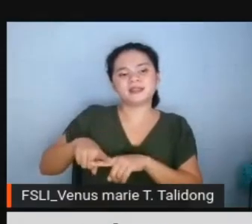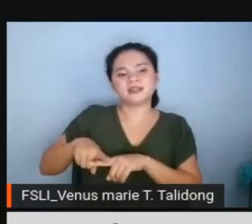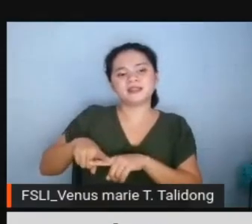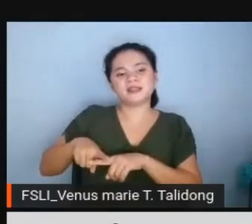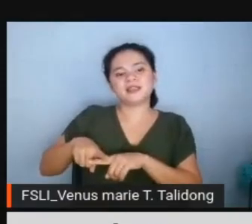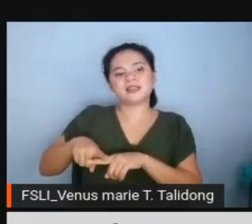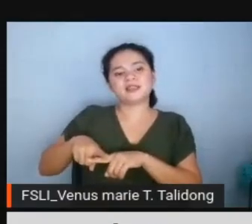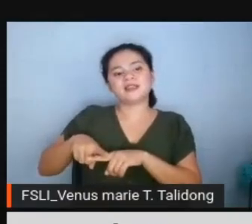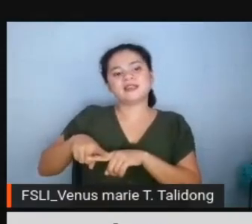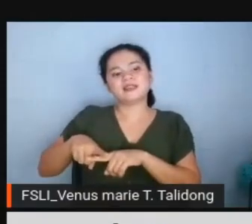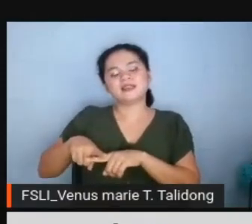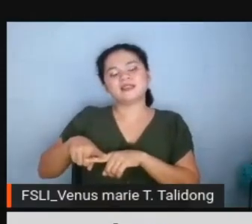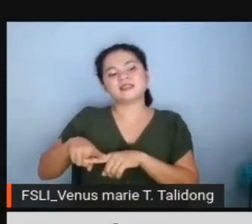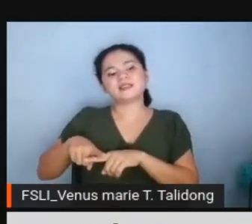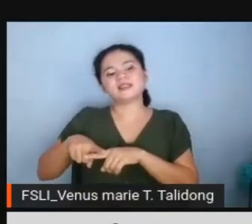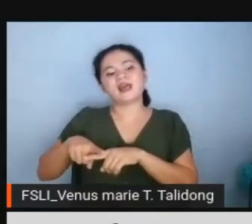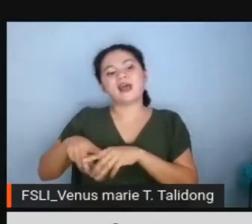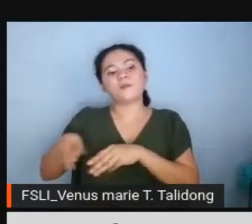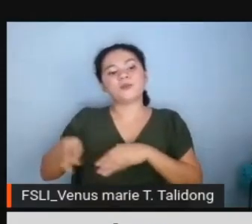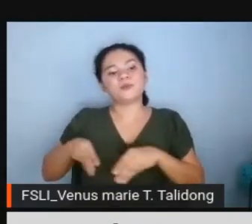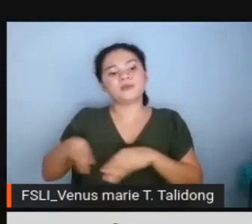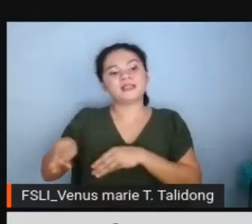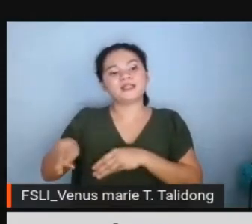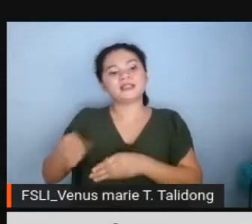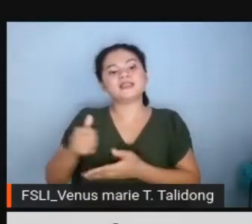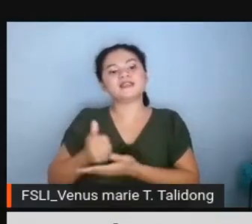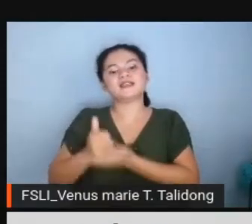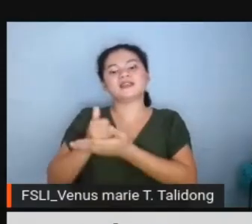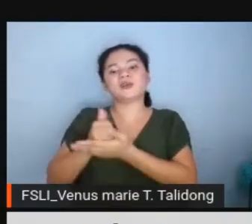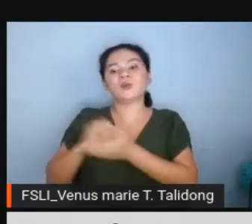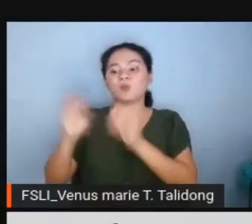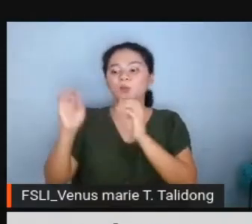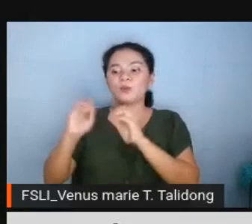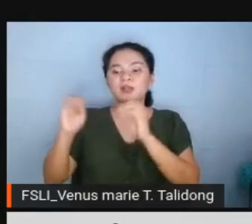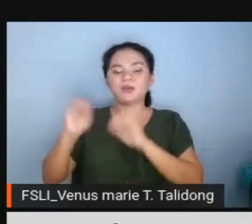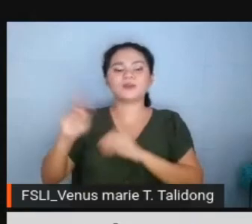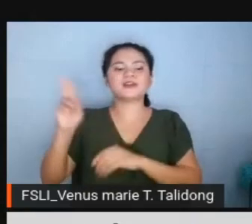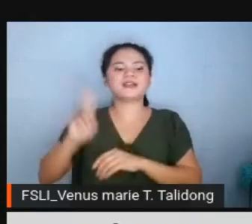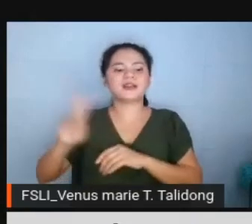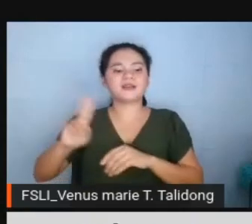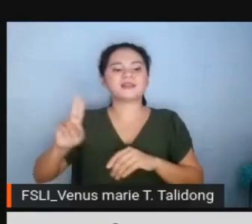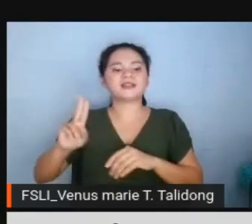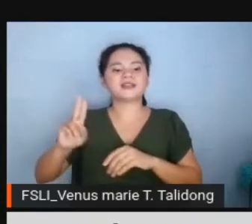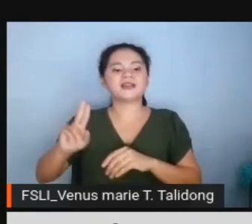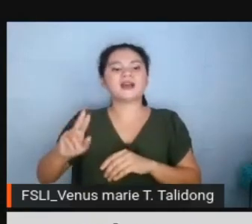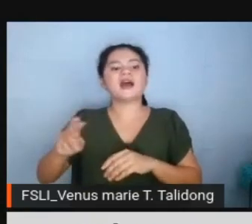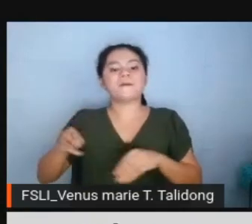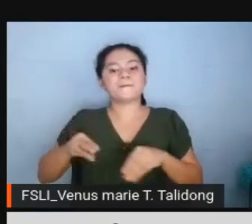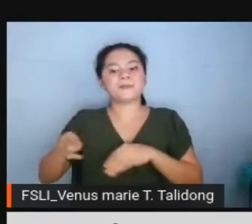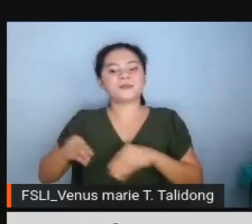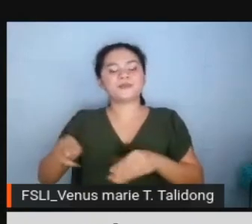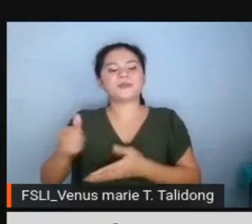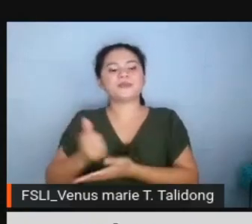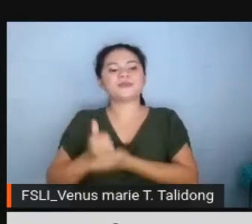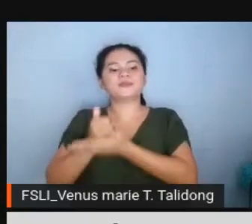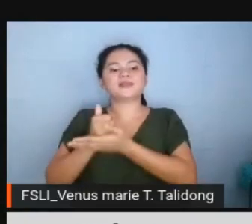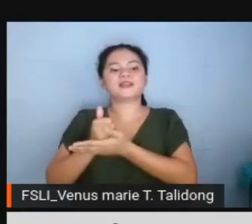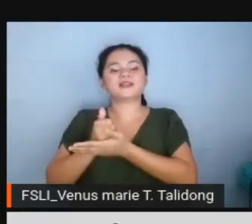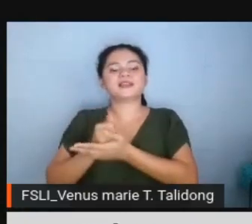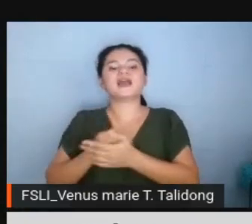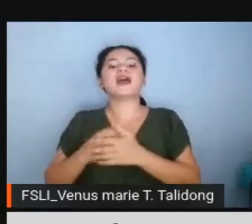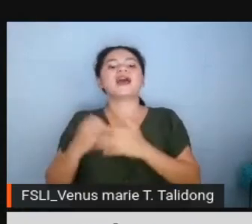mobility aid. I can walk without those. So ayun, fast forward to elementary and high